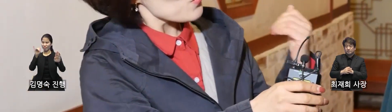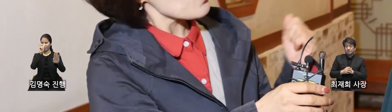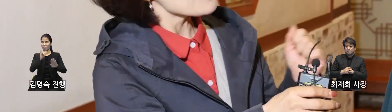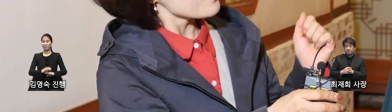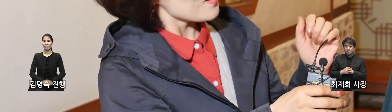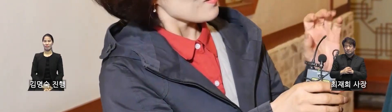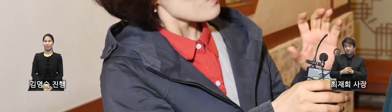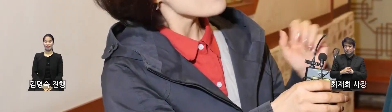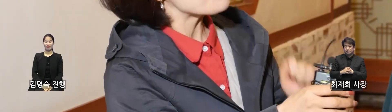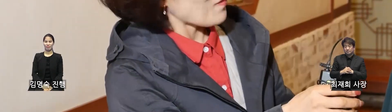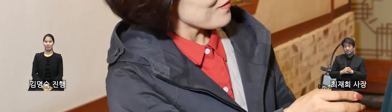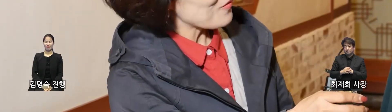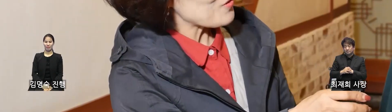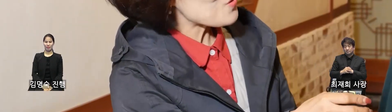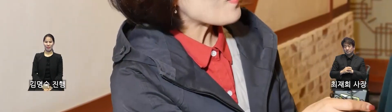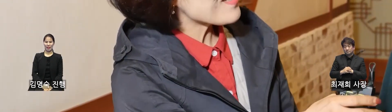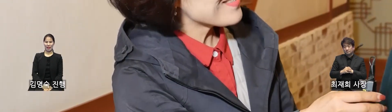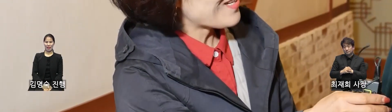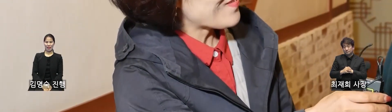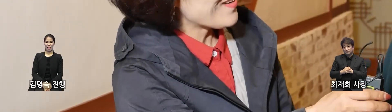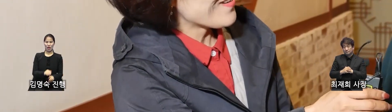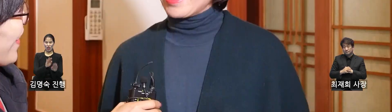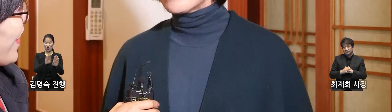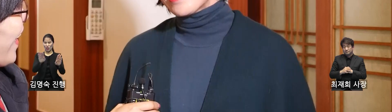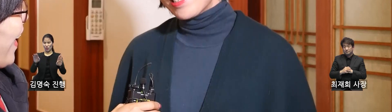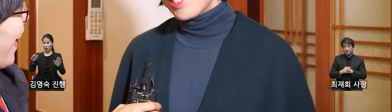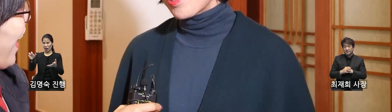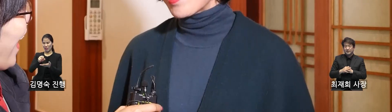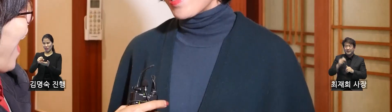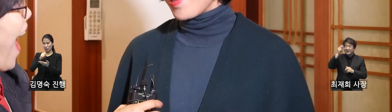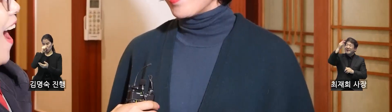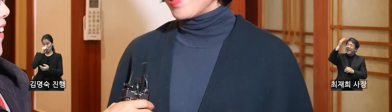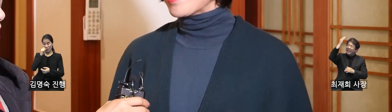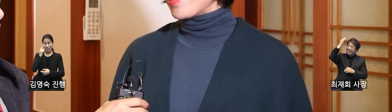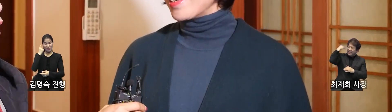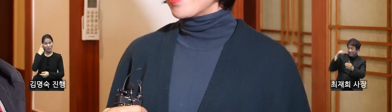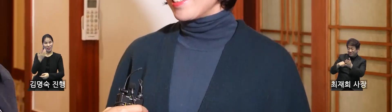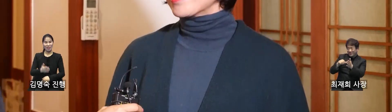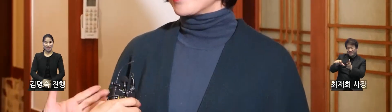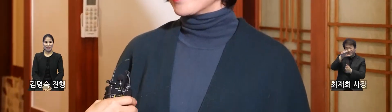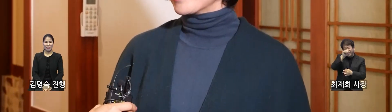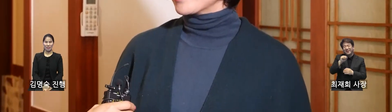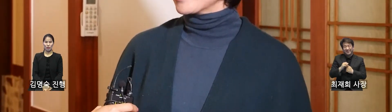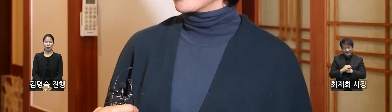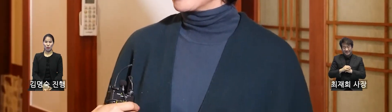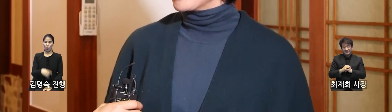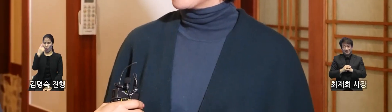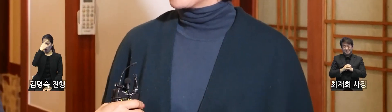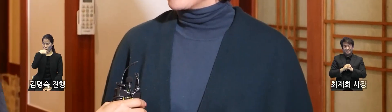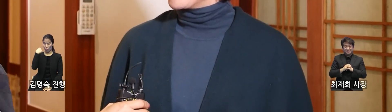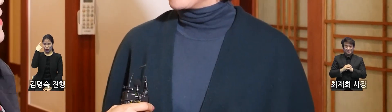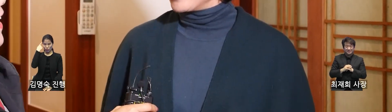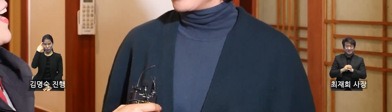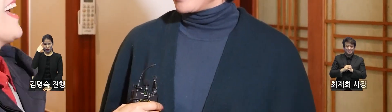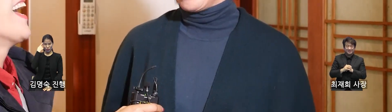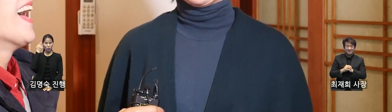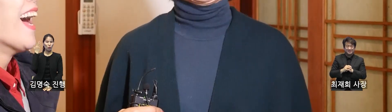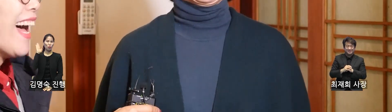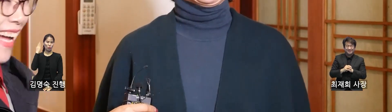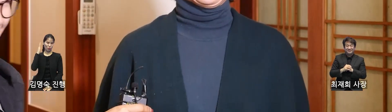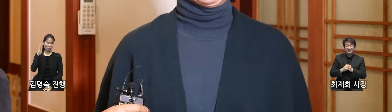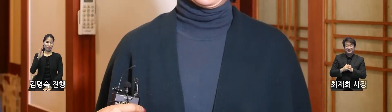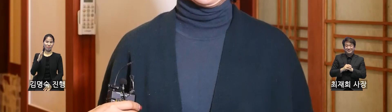그렇게 초 이렇게 수집한 등 걸 좋아하시나 봐요 옛날 * 좋아해요 그래서 더 인데 외모는 옛날 스럽지 않으시는데